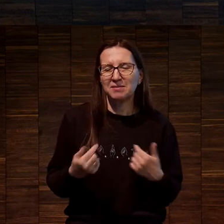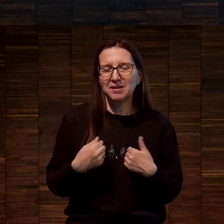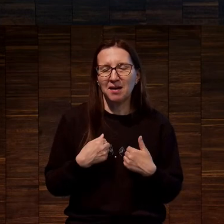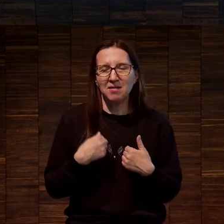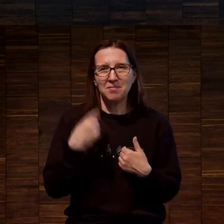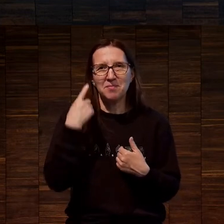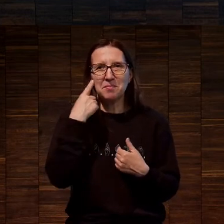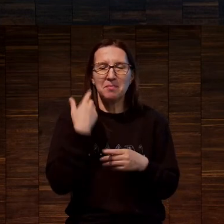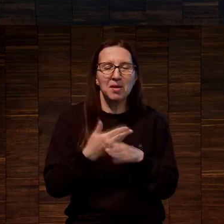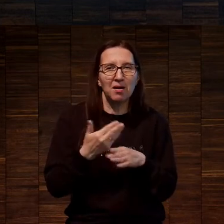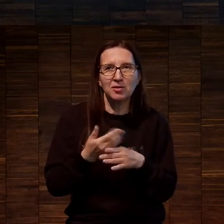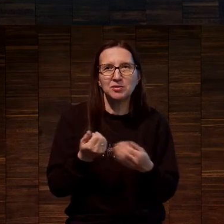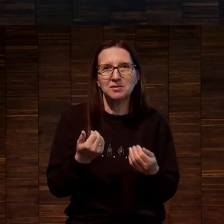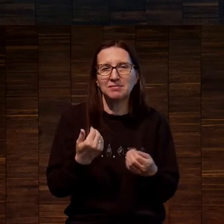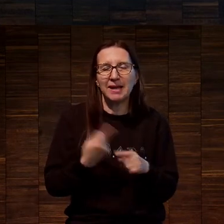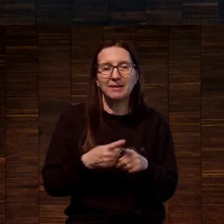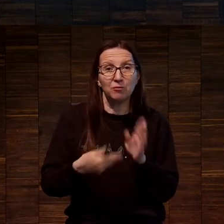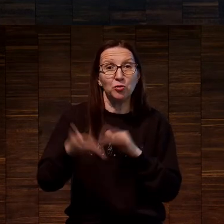я помню, что это был